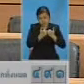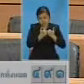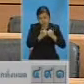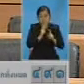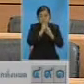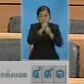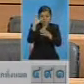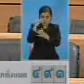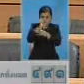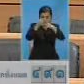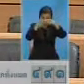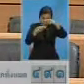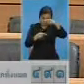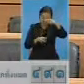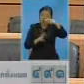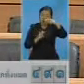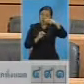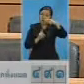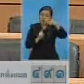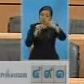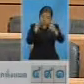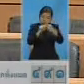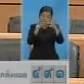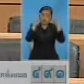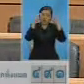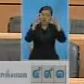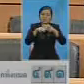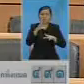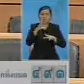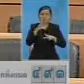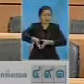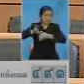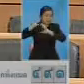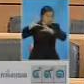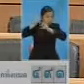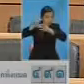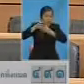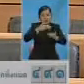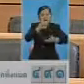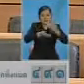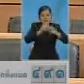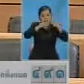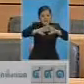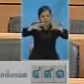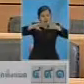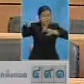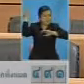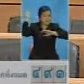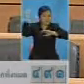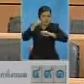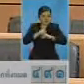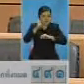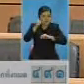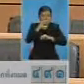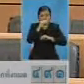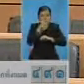อ61นี่ต้องพูดอยู่ในประเด็นท่านก็พูดแต่เรื่องเดิมๆว่าราคายางรัฐบาลเก่ามันจะไปพูด